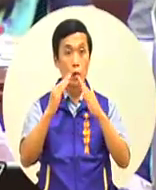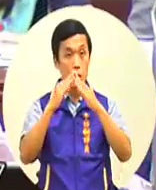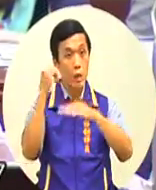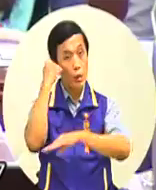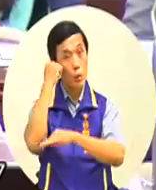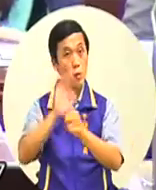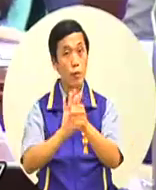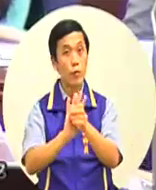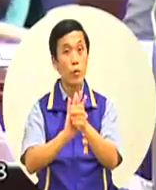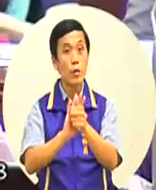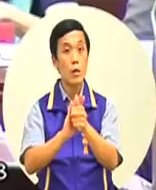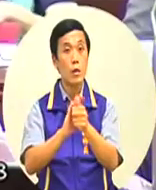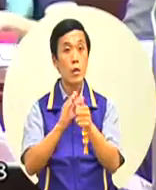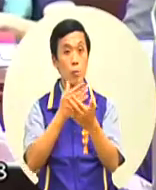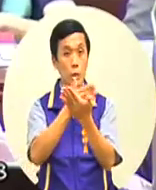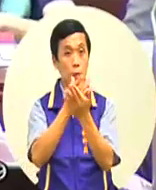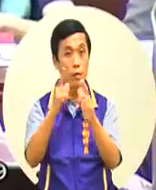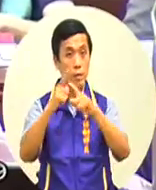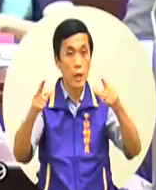有六